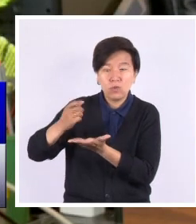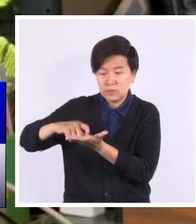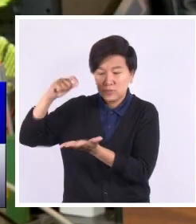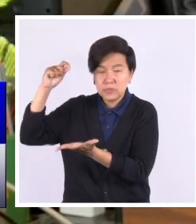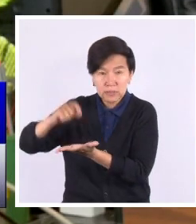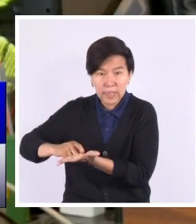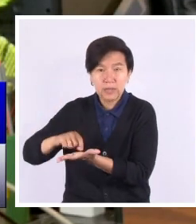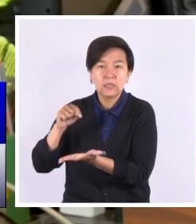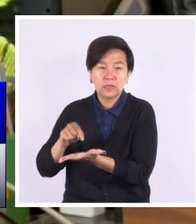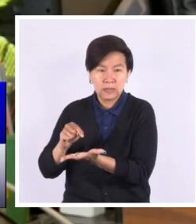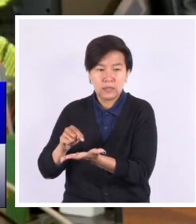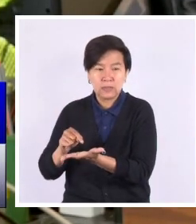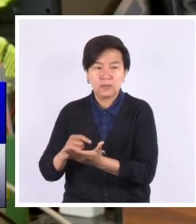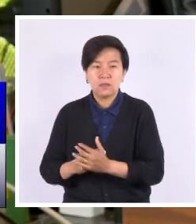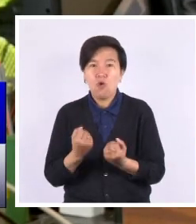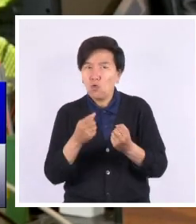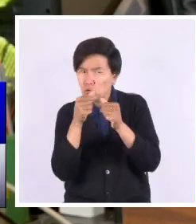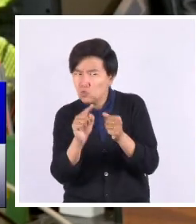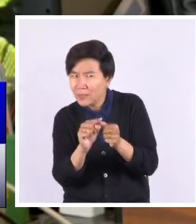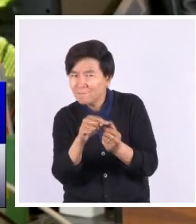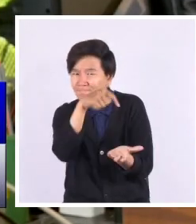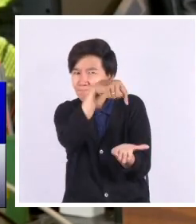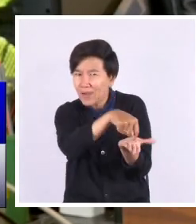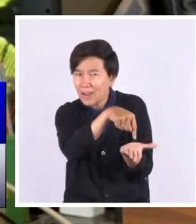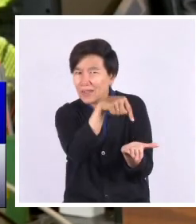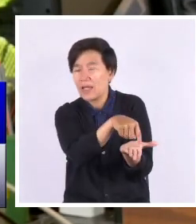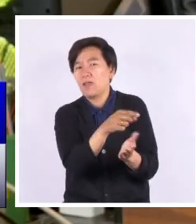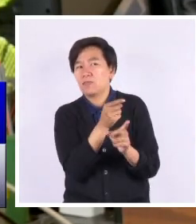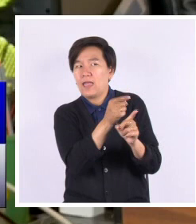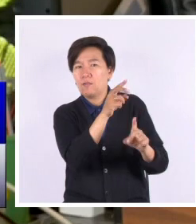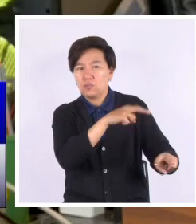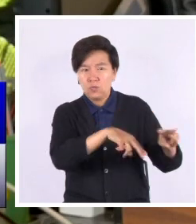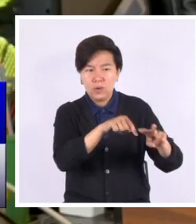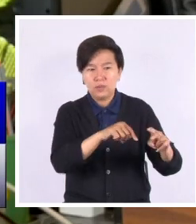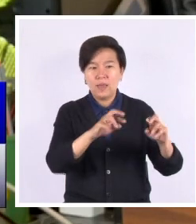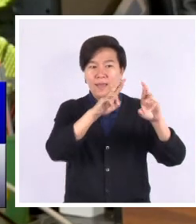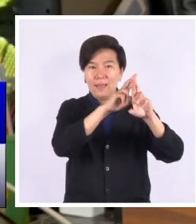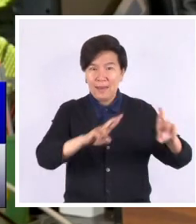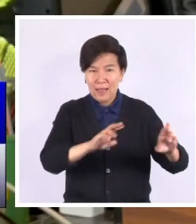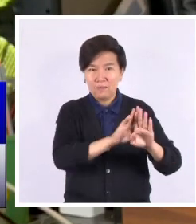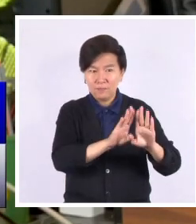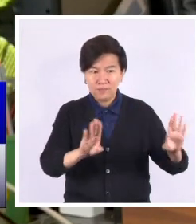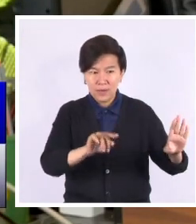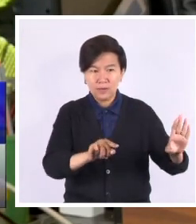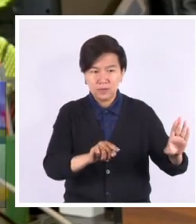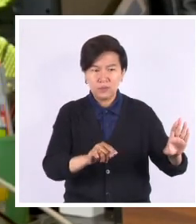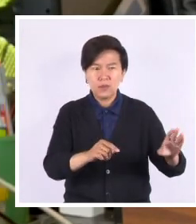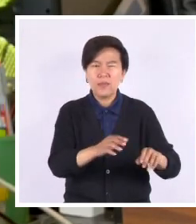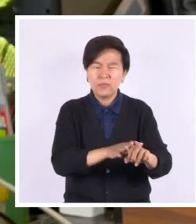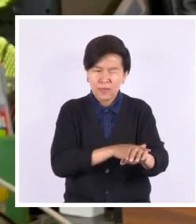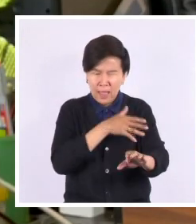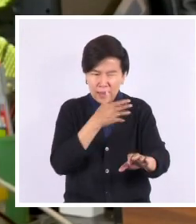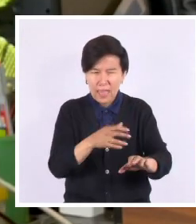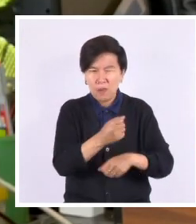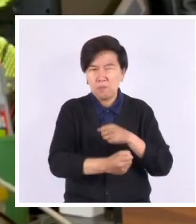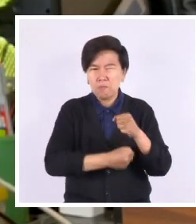ล้วก็คือต้องการติดตามรถคือการที่เราเปิดอู่มาเนี่ยก็คือผมไม่ได้เปิดมาวัน2วันผมเปิดมาหลาย